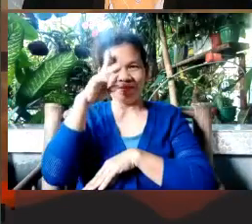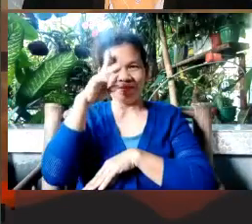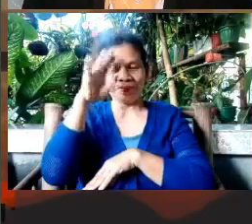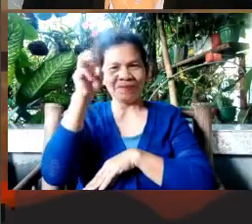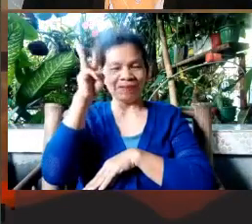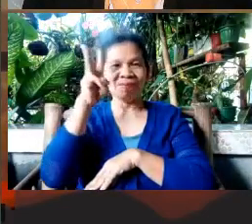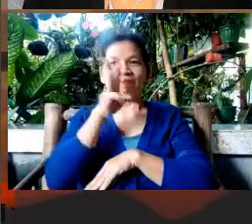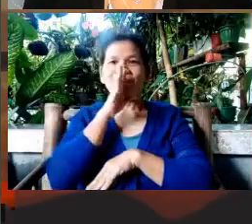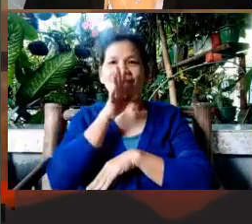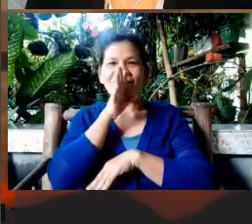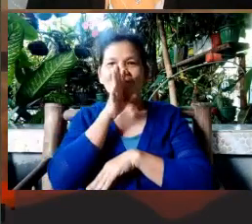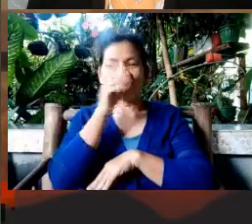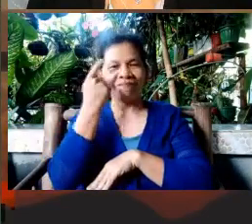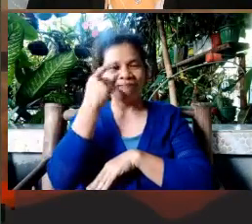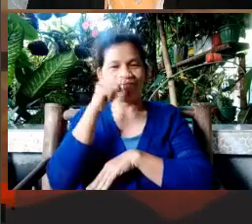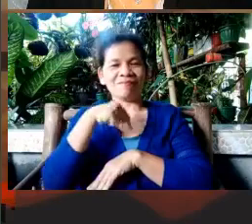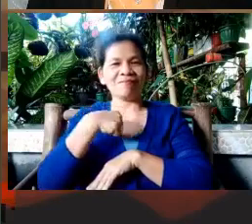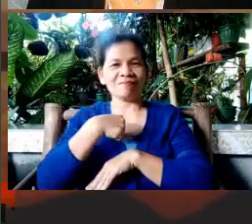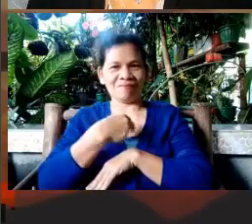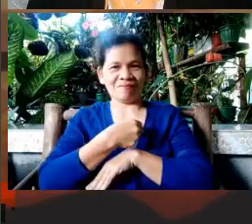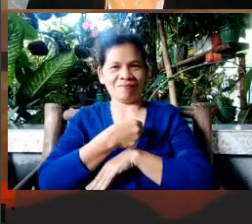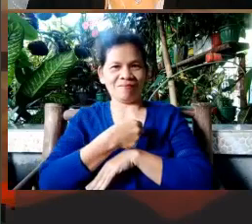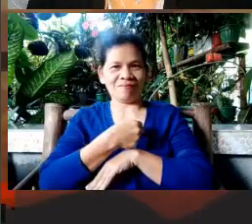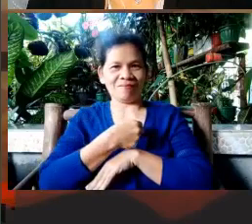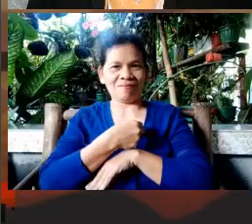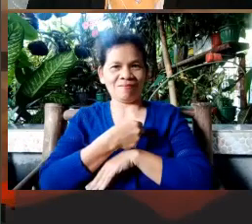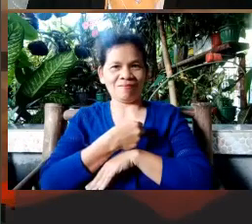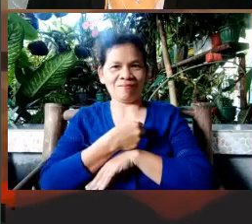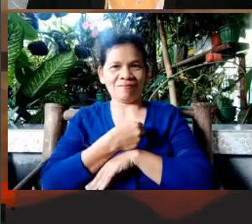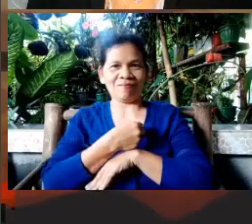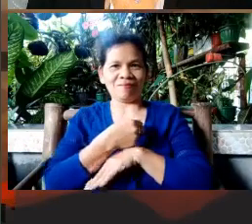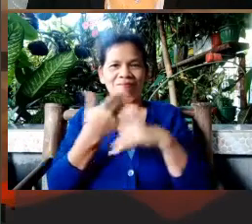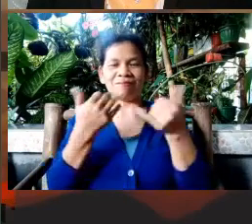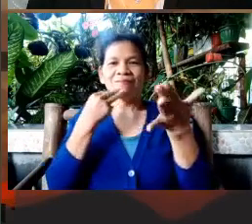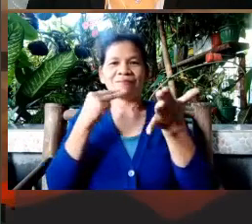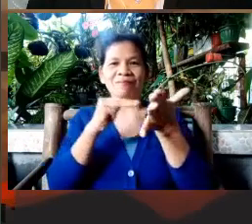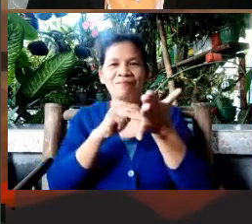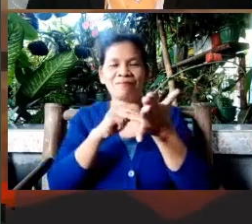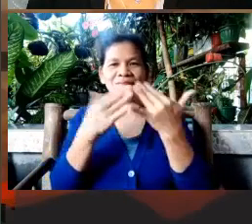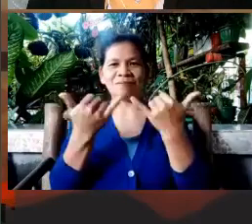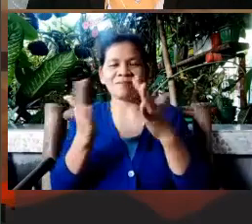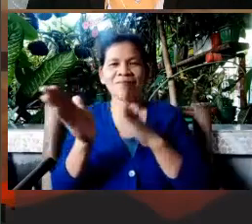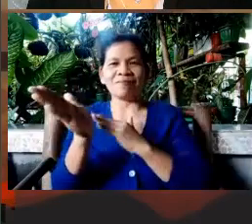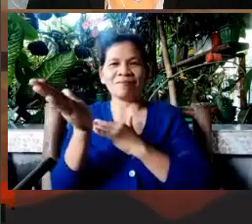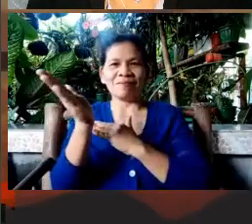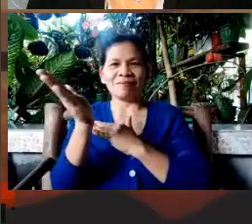atin na ating pong message po para sa umagang ito.